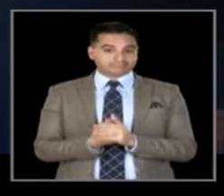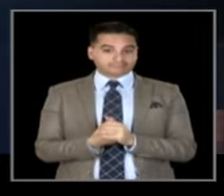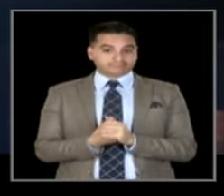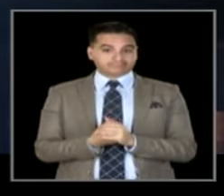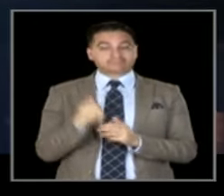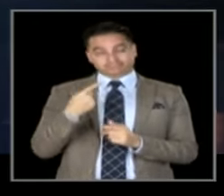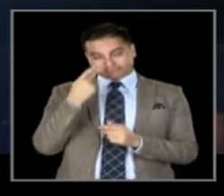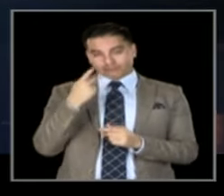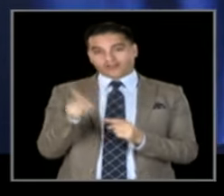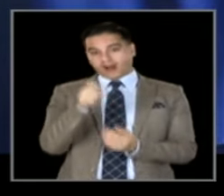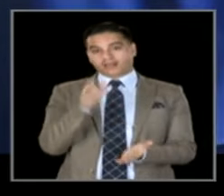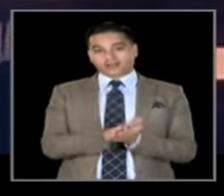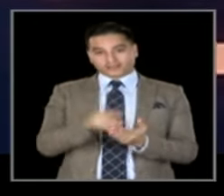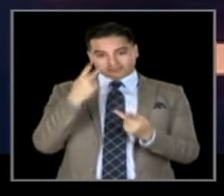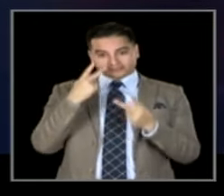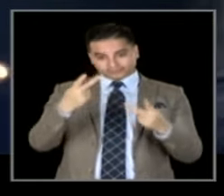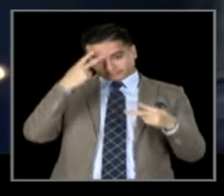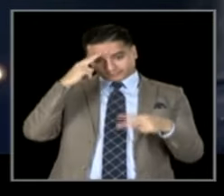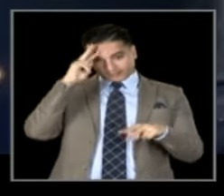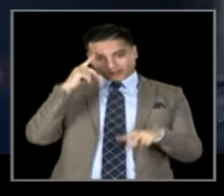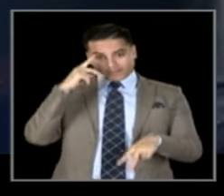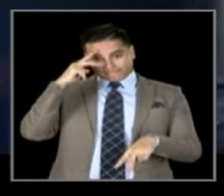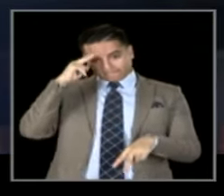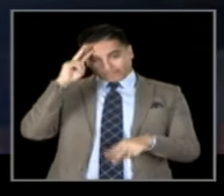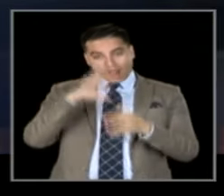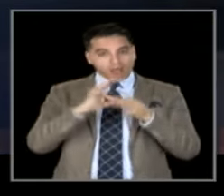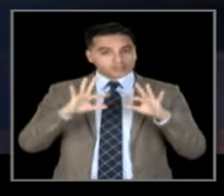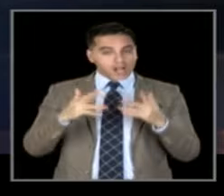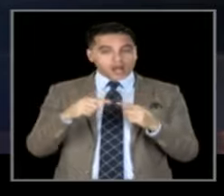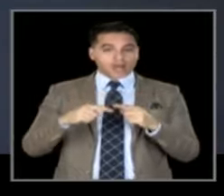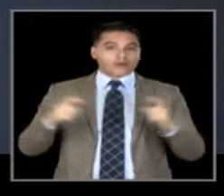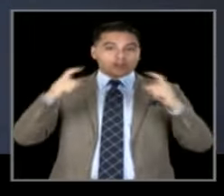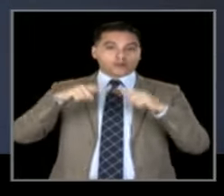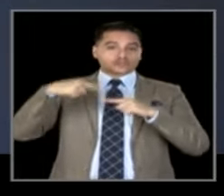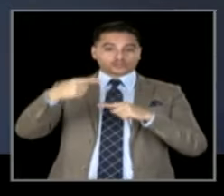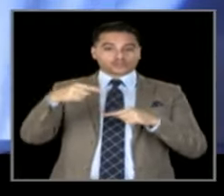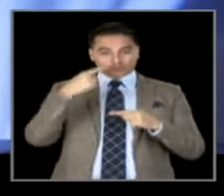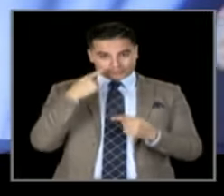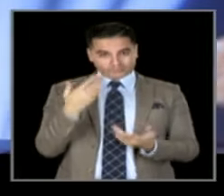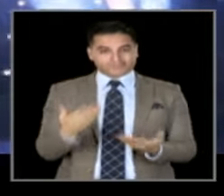خلينا نشوف عجله الحظ وايه اللي هيحصل في ماتش النهارده.